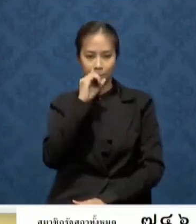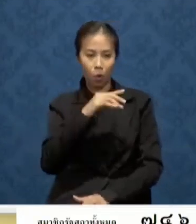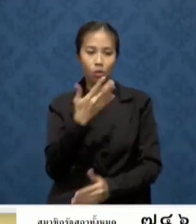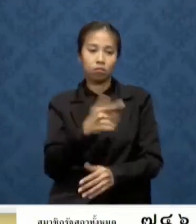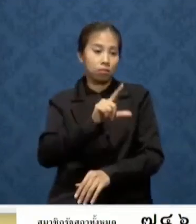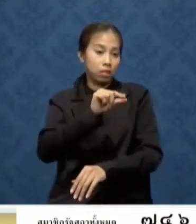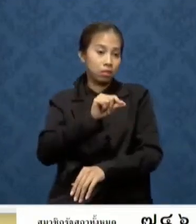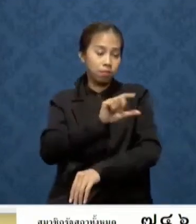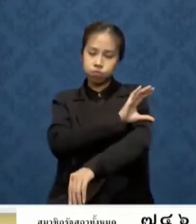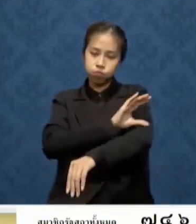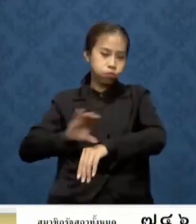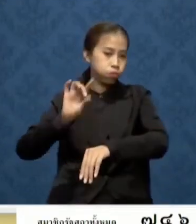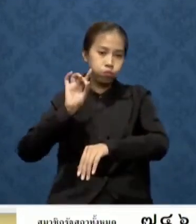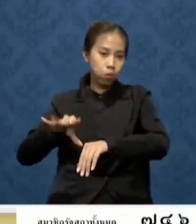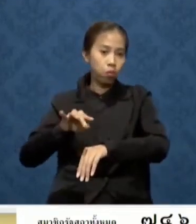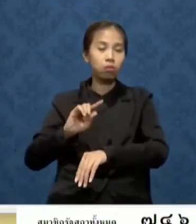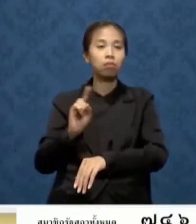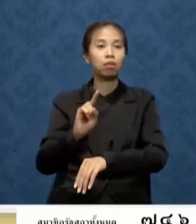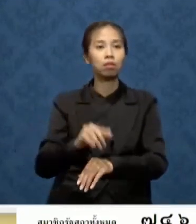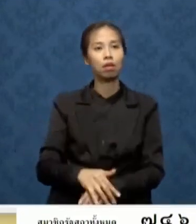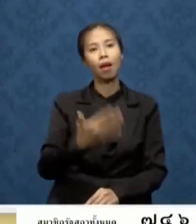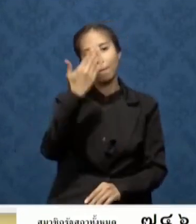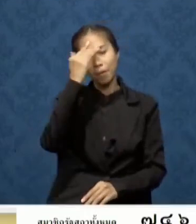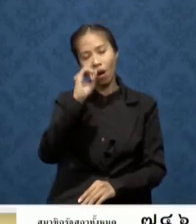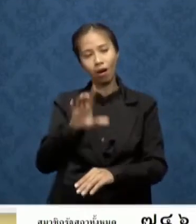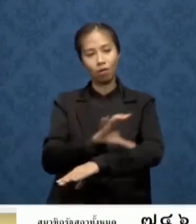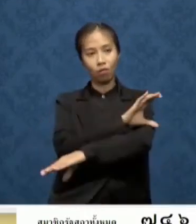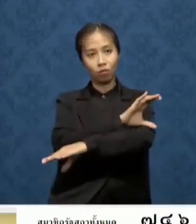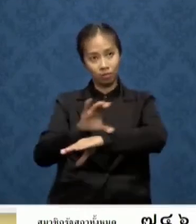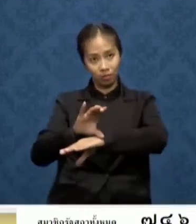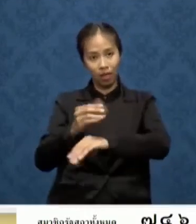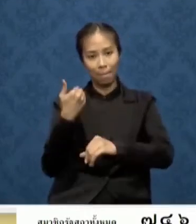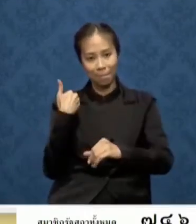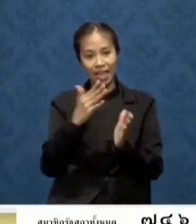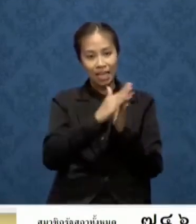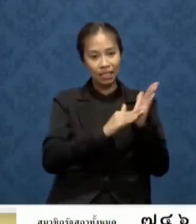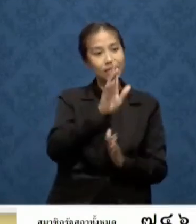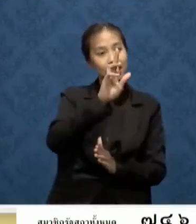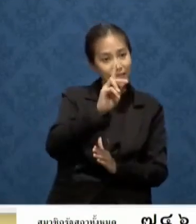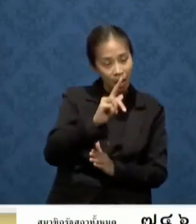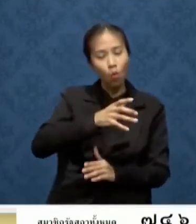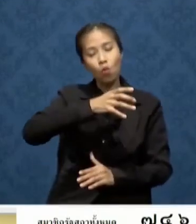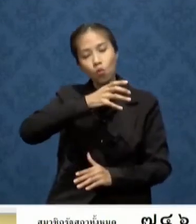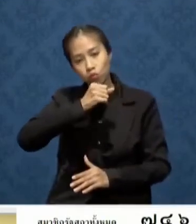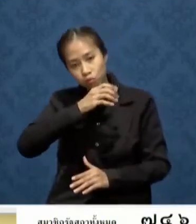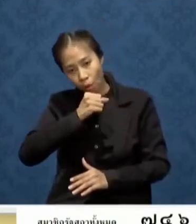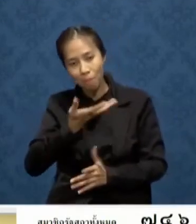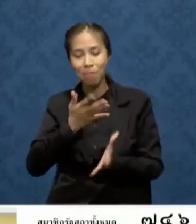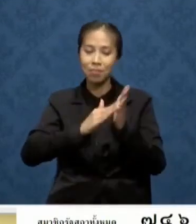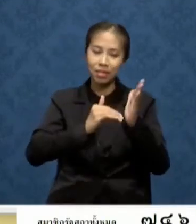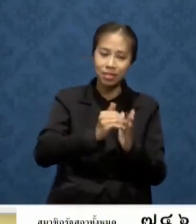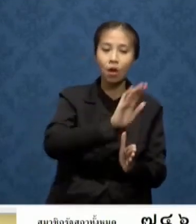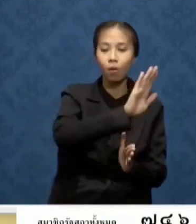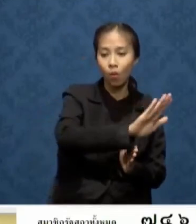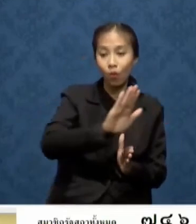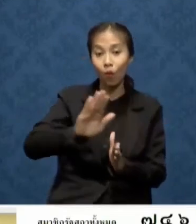สายแต่มเปตลอดทาง พอรถไฟ้าในกุเทพเขาเรีกสายสีเขียว สายสีส้ม และอสารพัสสาย